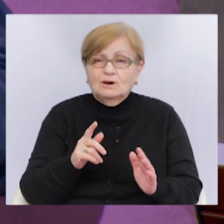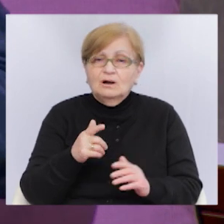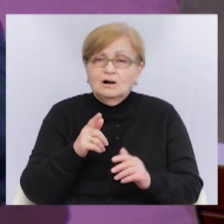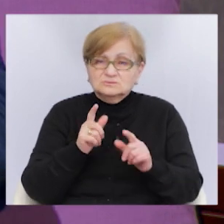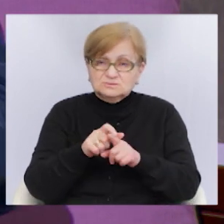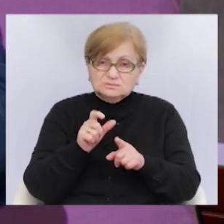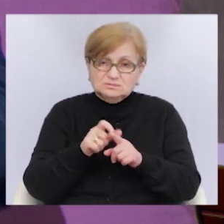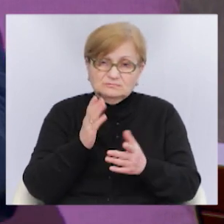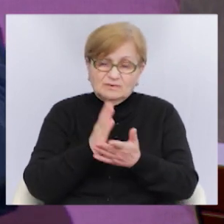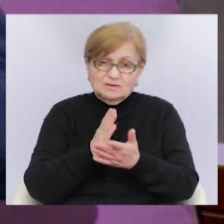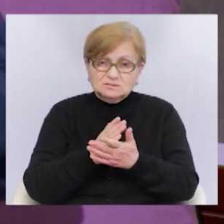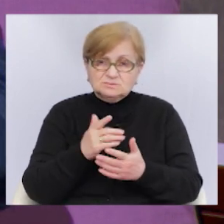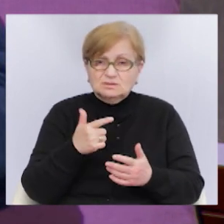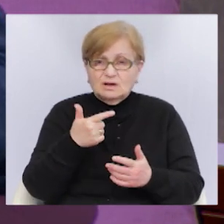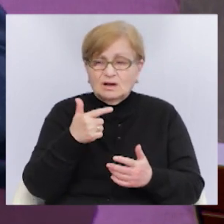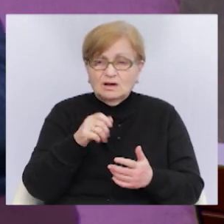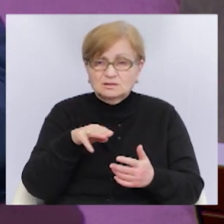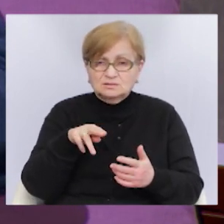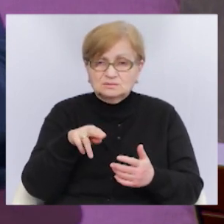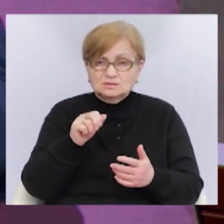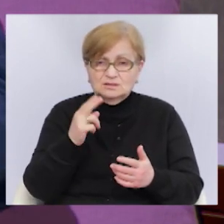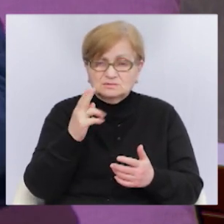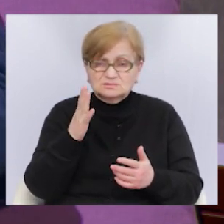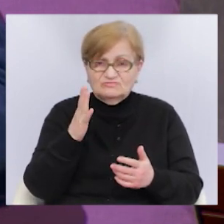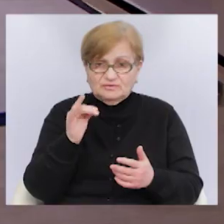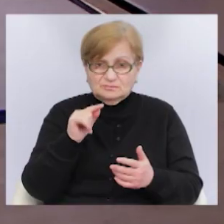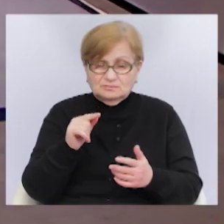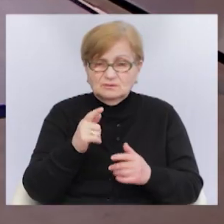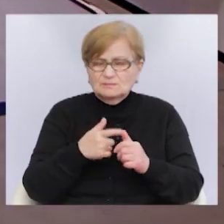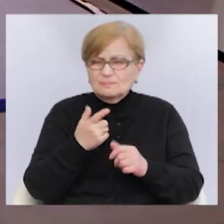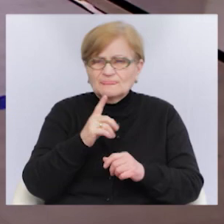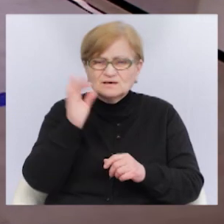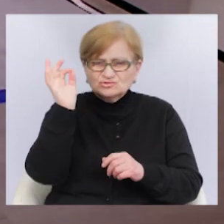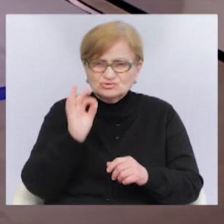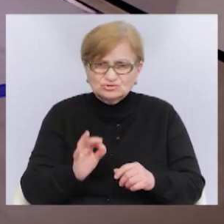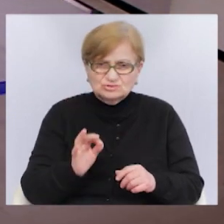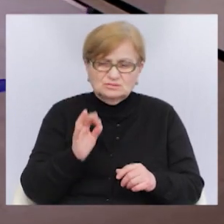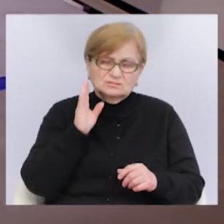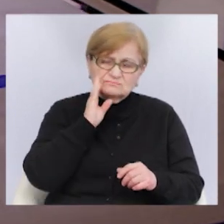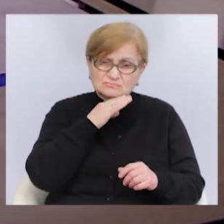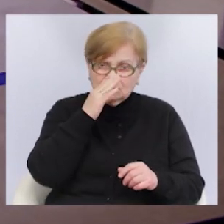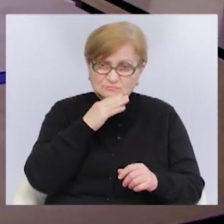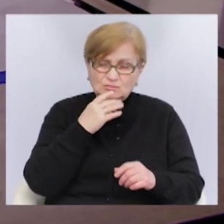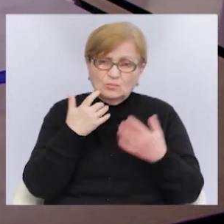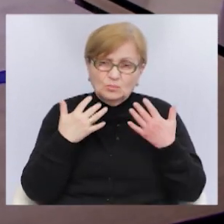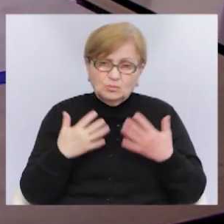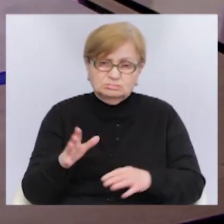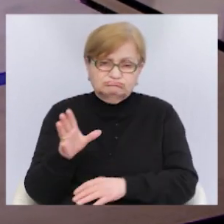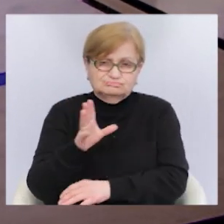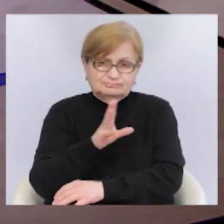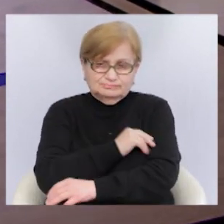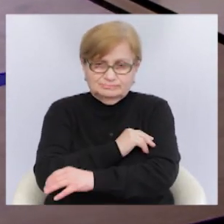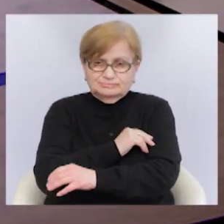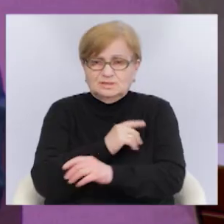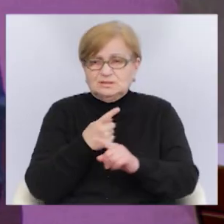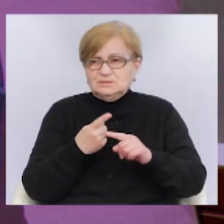რომ აი რატომ ხდება, რომ მშობლები ძალიან ხშირად არიან მოწყვლადები, ასე ვთქვათ, გადაწვისადმი, ხო, რომ გადაწვის